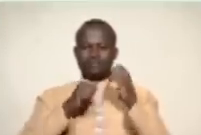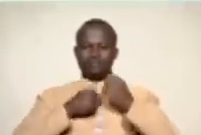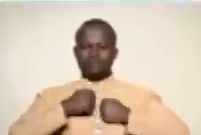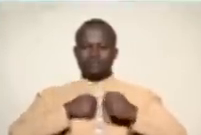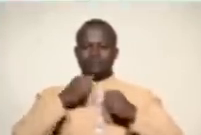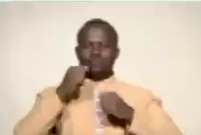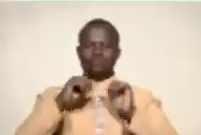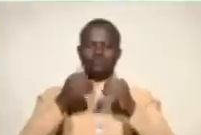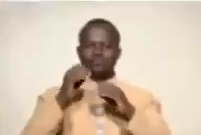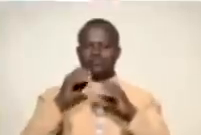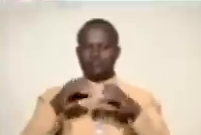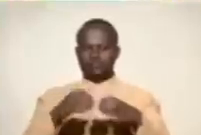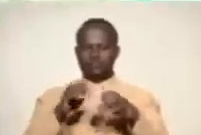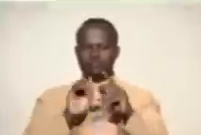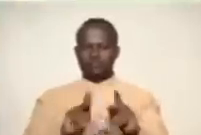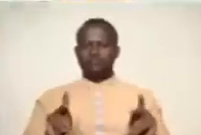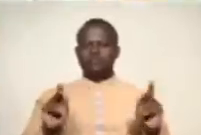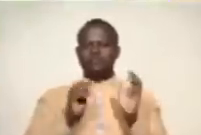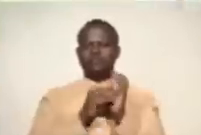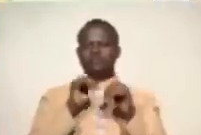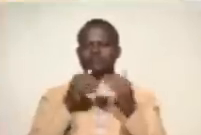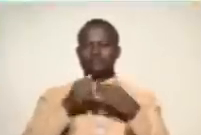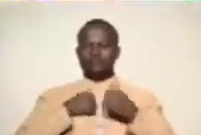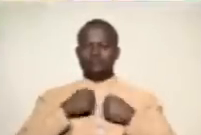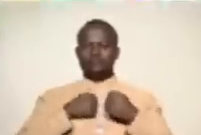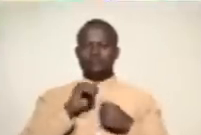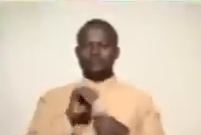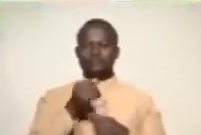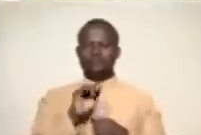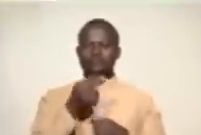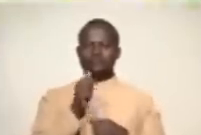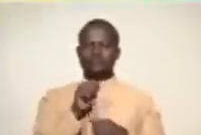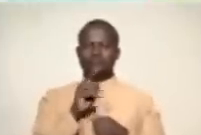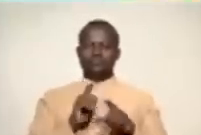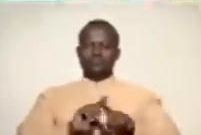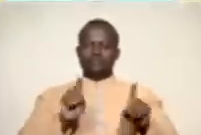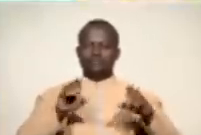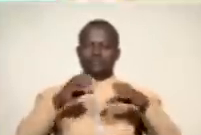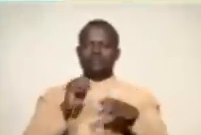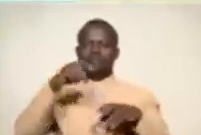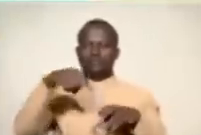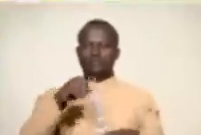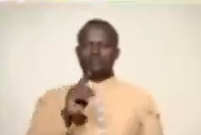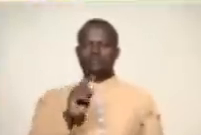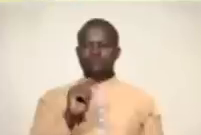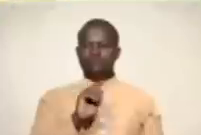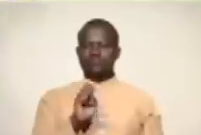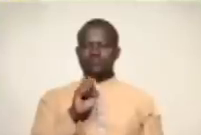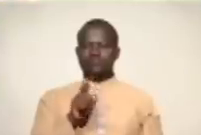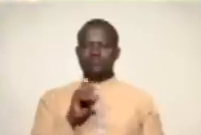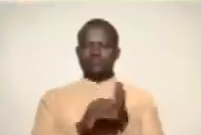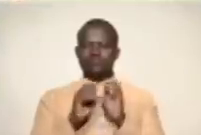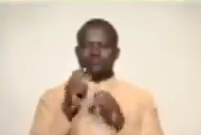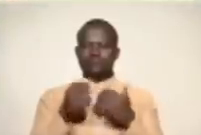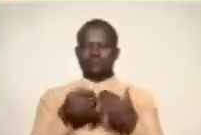n'imikino y'igikombe cy'amahoro. Gusa hakaba harimo n'undi mukinnyi w'umunyarwanda Jihad Bizimana watandukanye n'ikipe ya MK Denzo mu gihugu cy'Ububiligi mu cyiciro cya